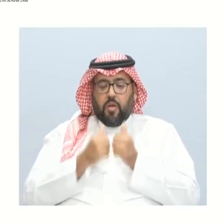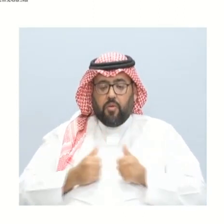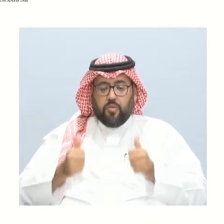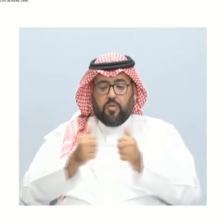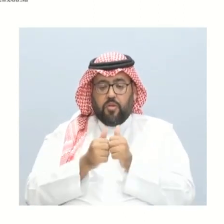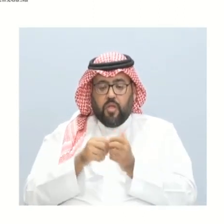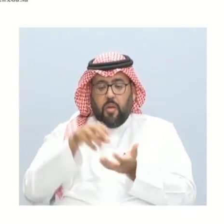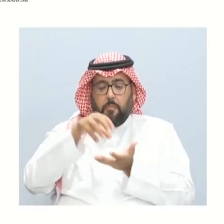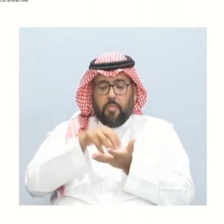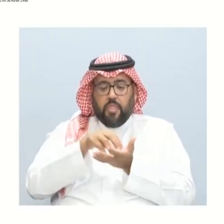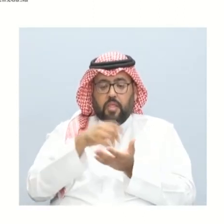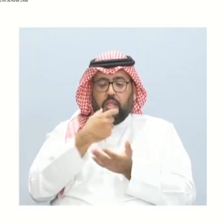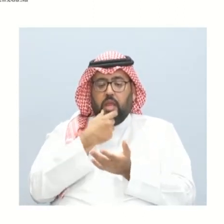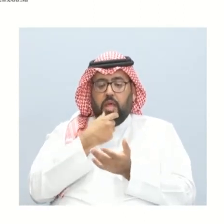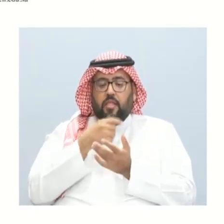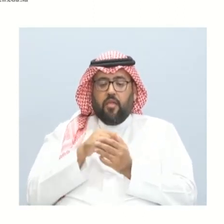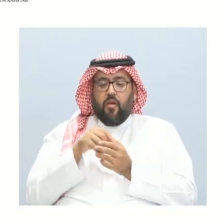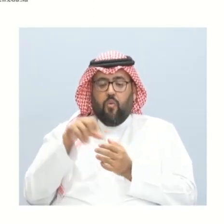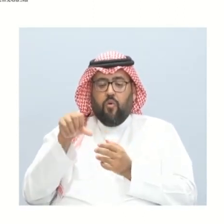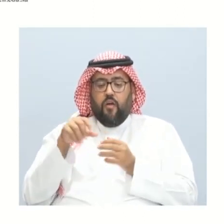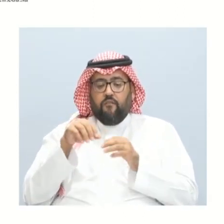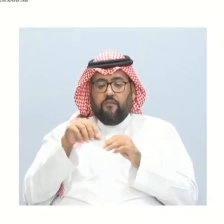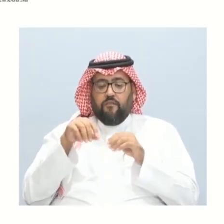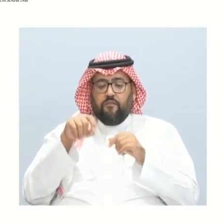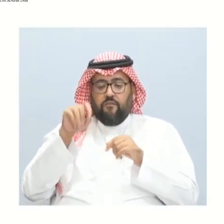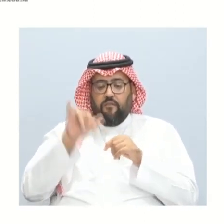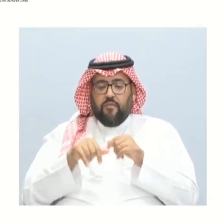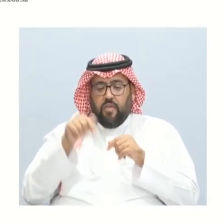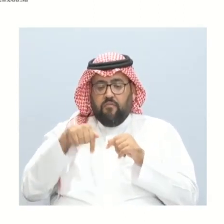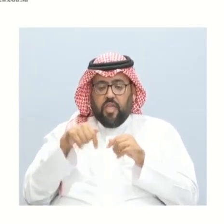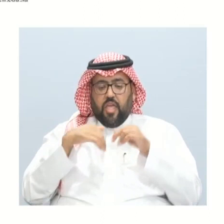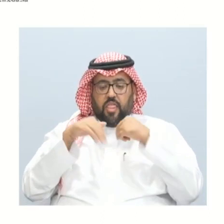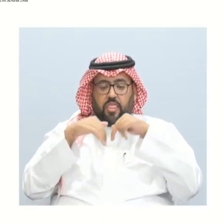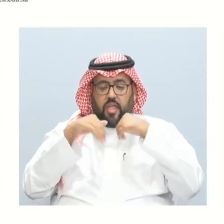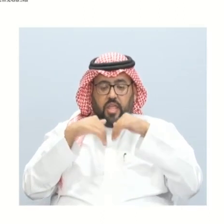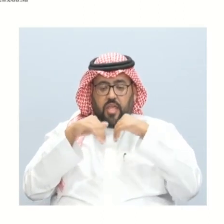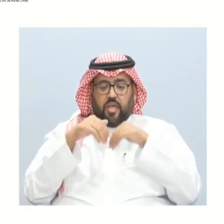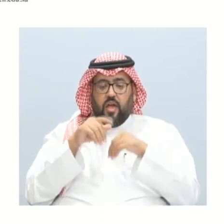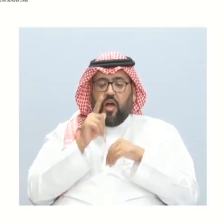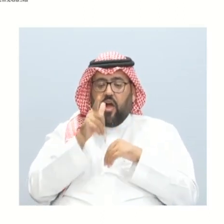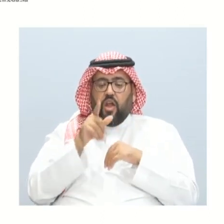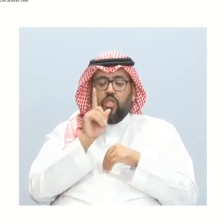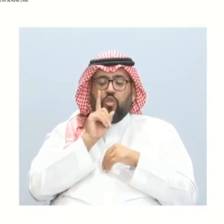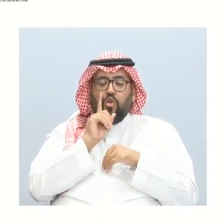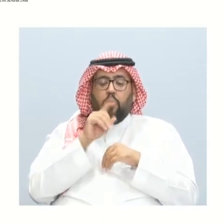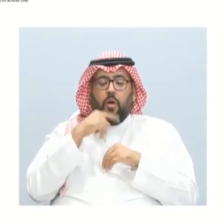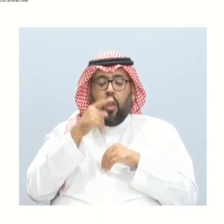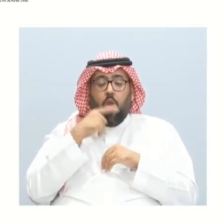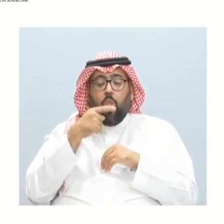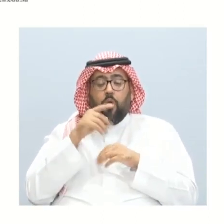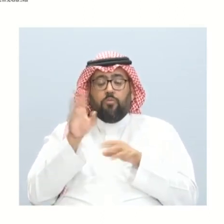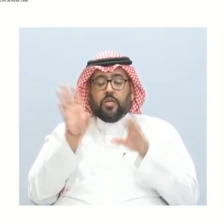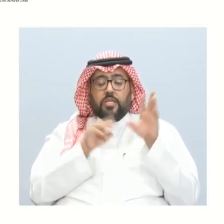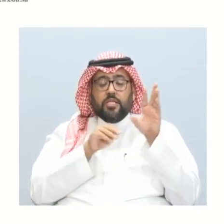مدينه الرياض وفي الطريق قالت الام ساحدثكم